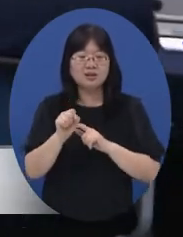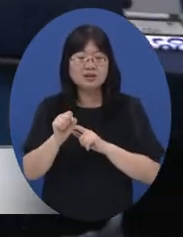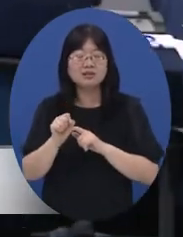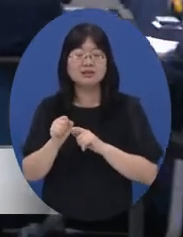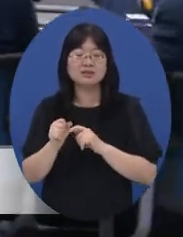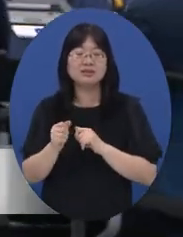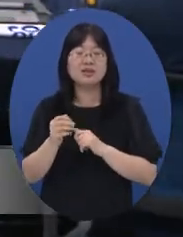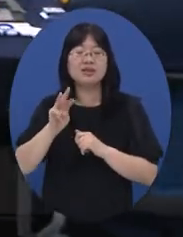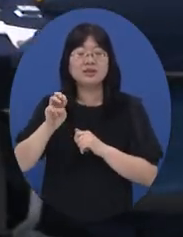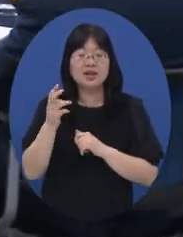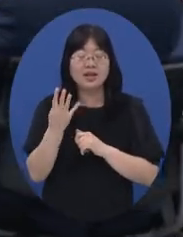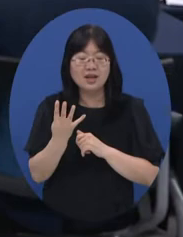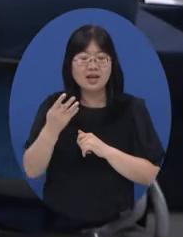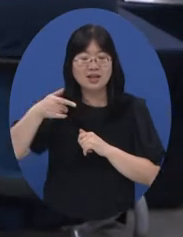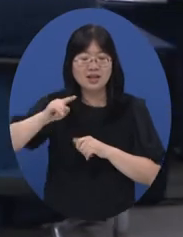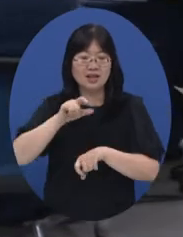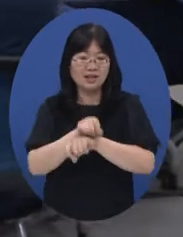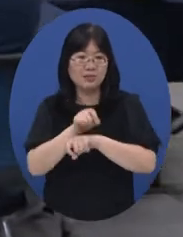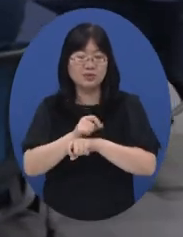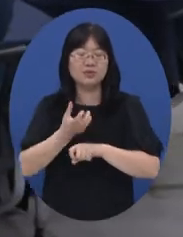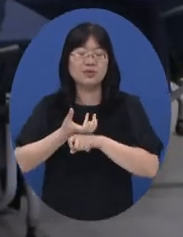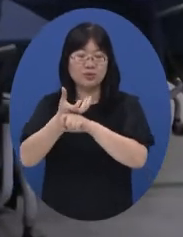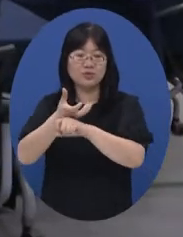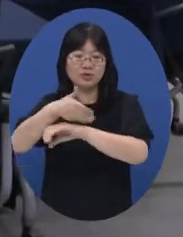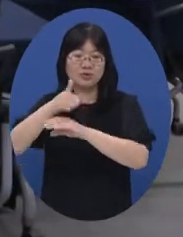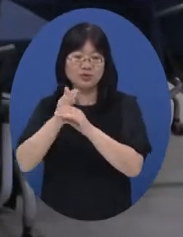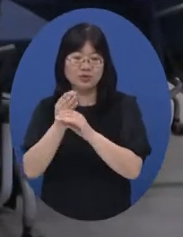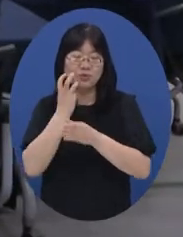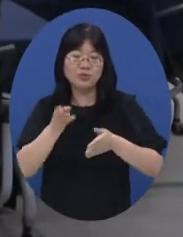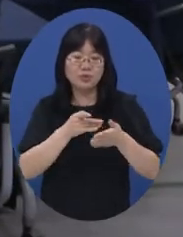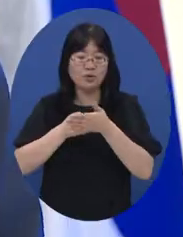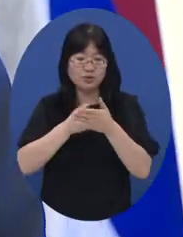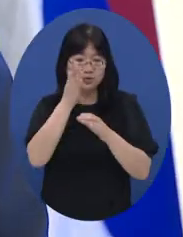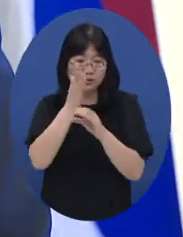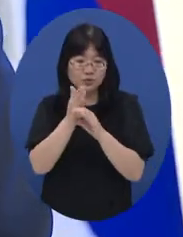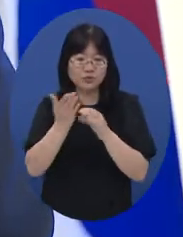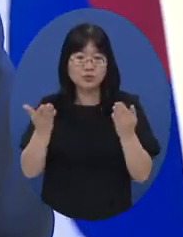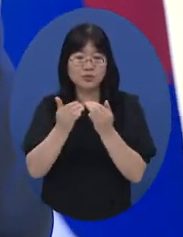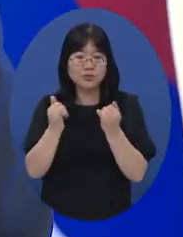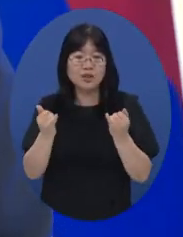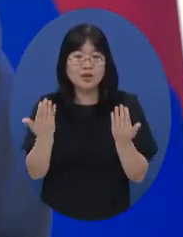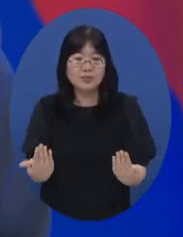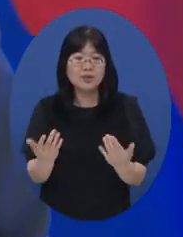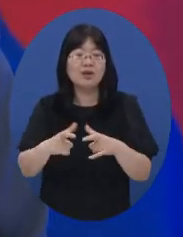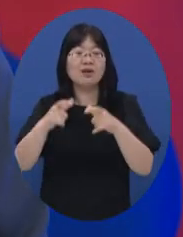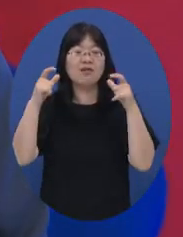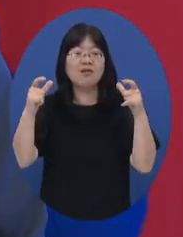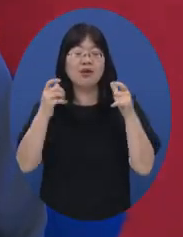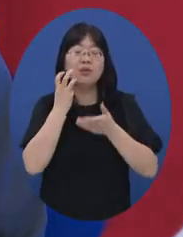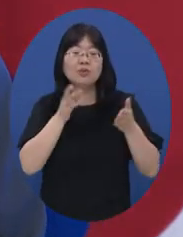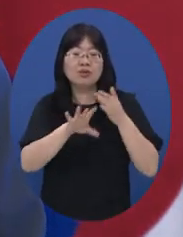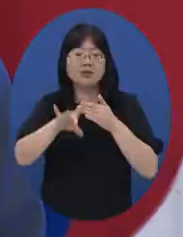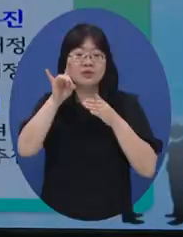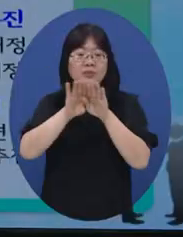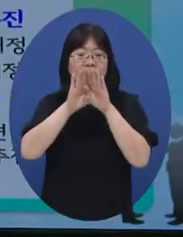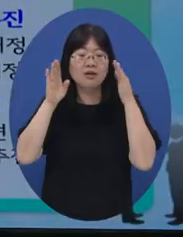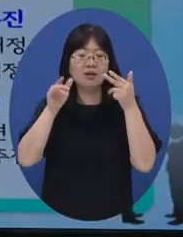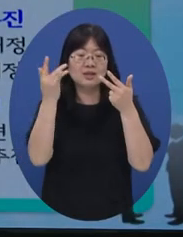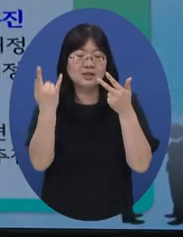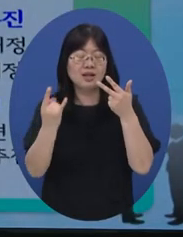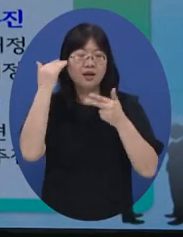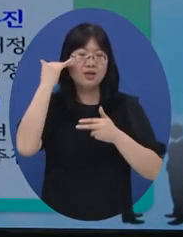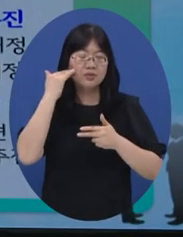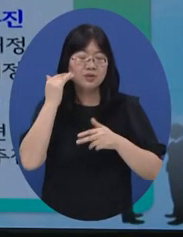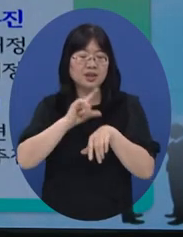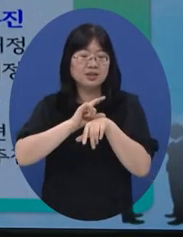시 군의 넘겨줄 단체 또 경기도가 추진 중인 노동자 심도 확대와 경도 에서 처음 열리는 제 7회 대한민국